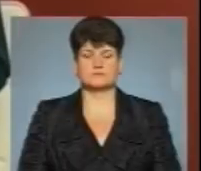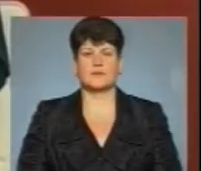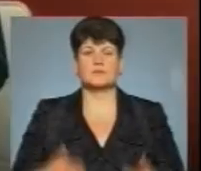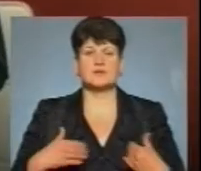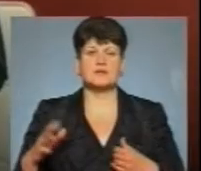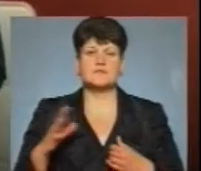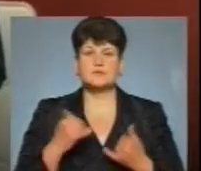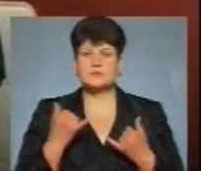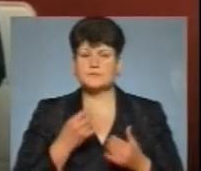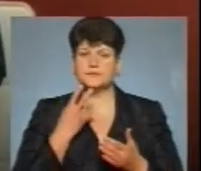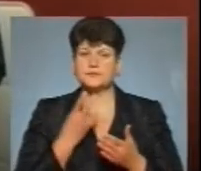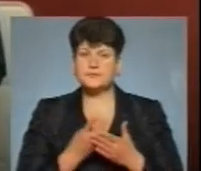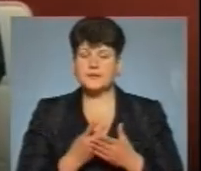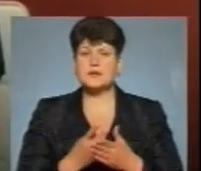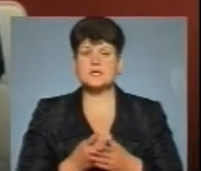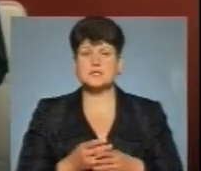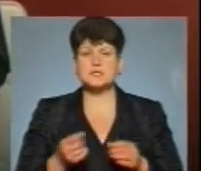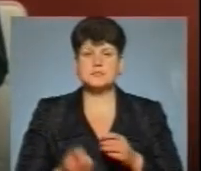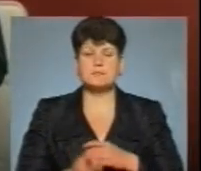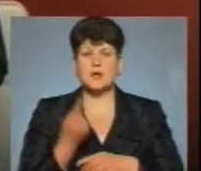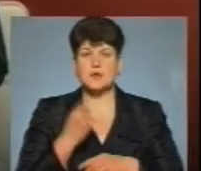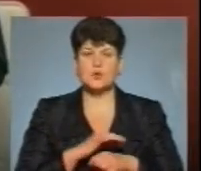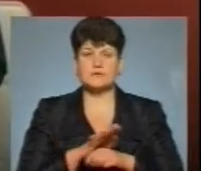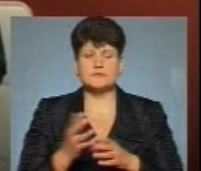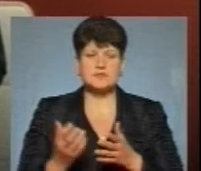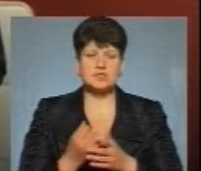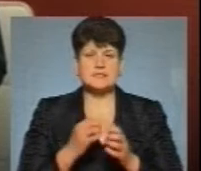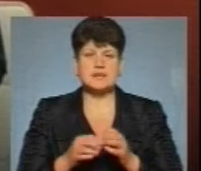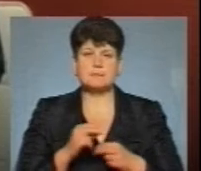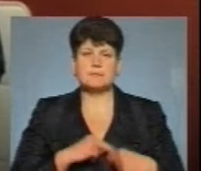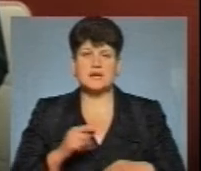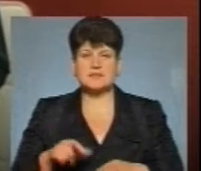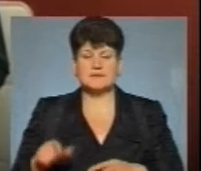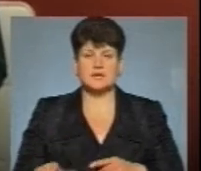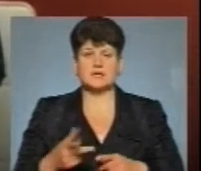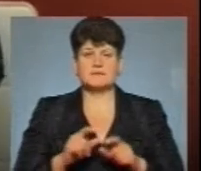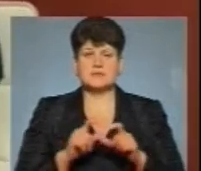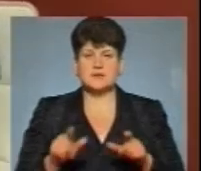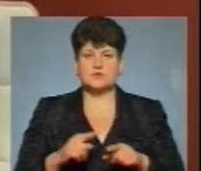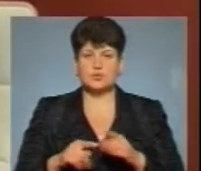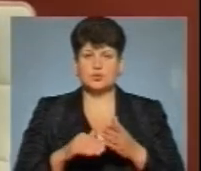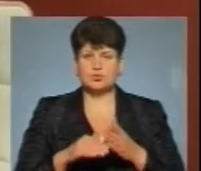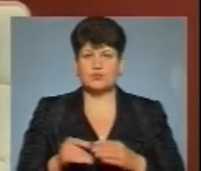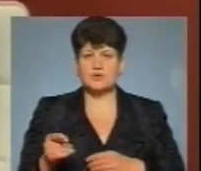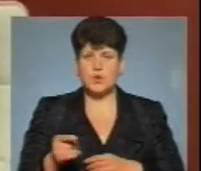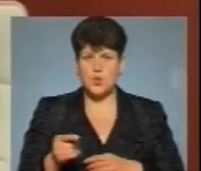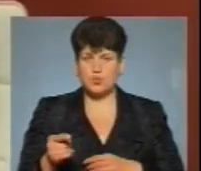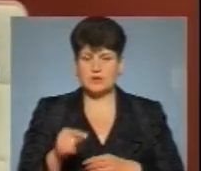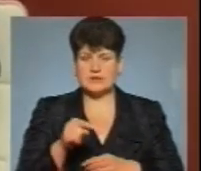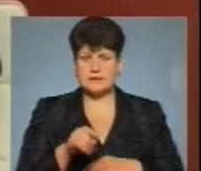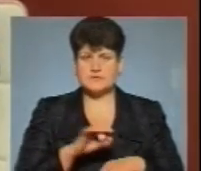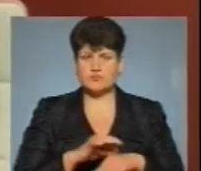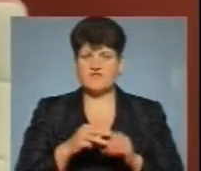Дякую, вітання всім, хто зараз з нами. Спалах коронавірусу виявили серед працівників станції швидкої допомоги у Тернополі. Там